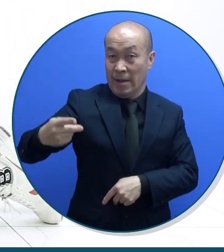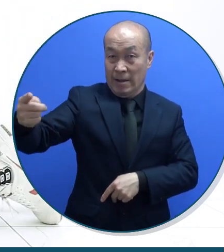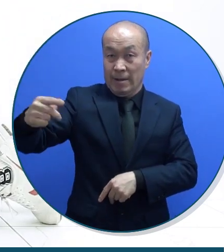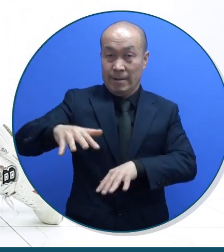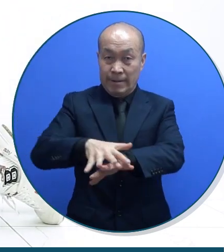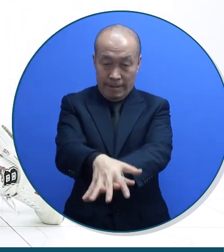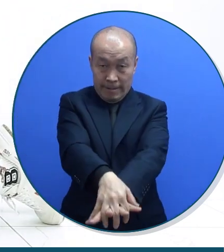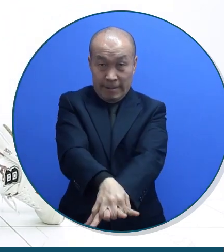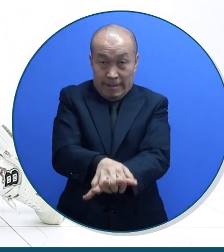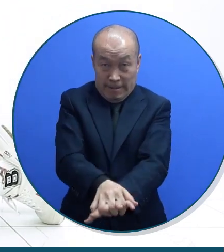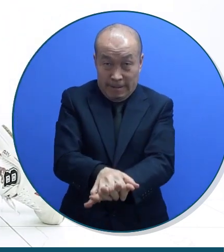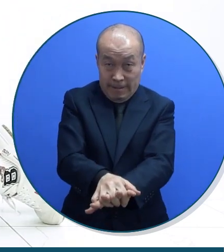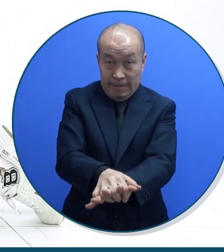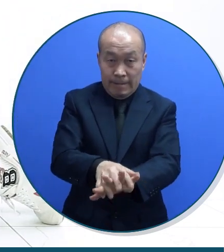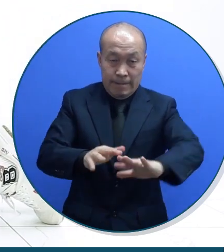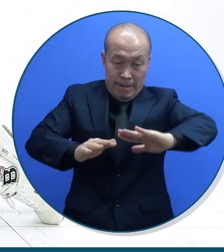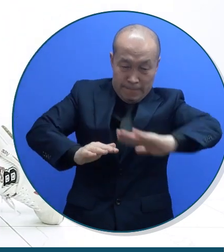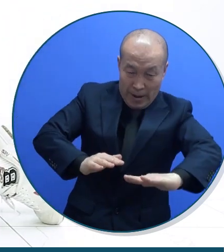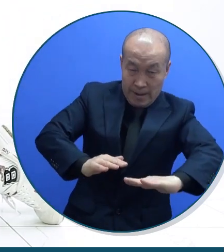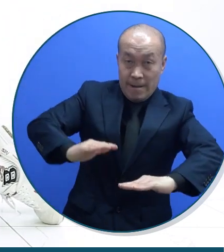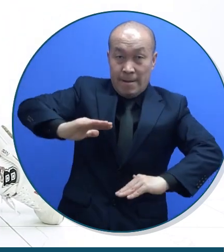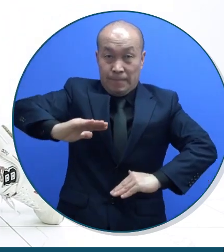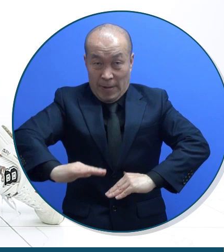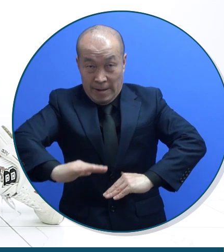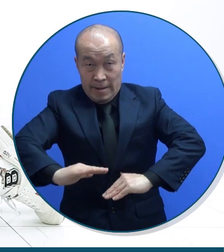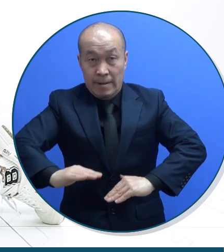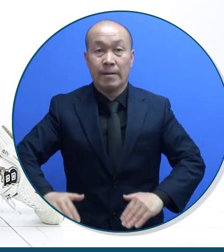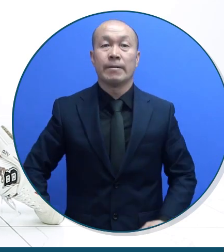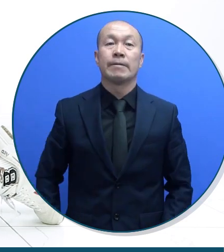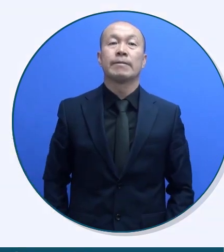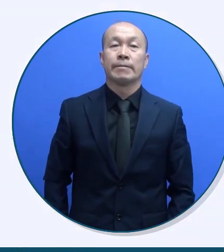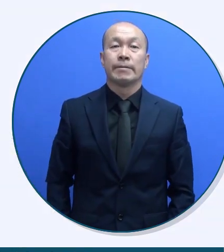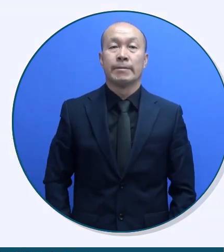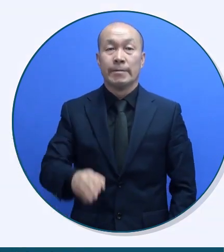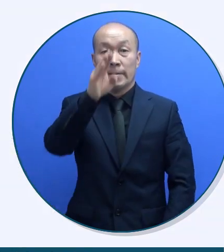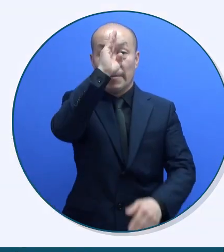셋의 구령과 함께 교대하도록 합니다.